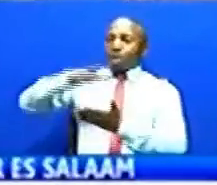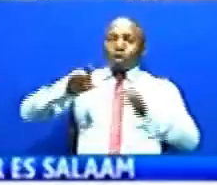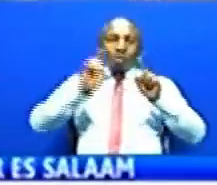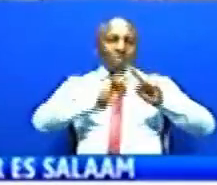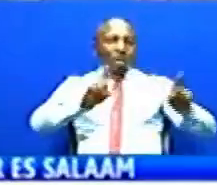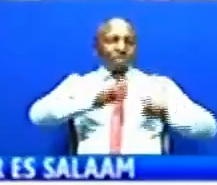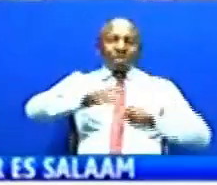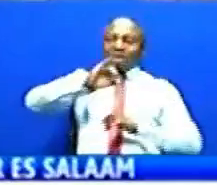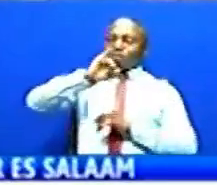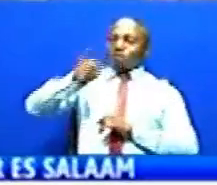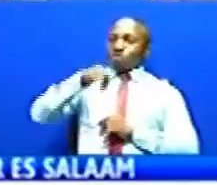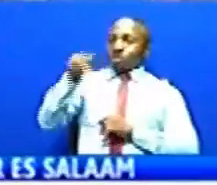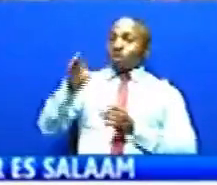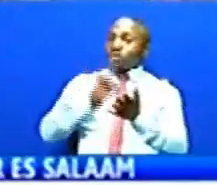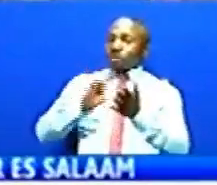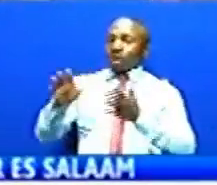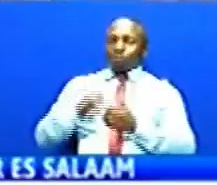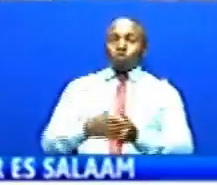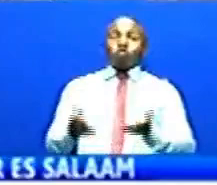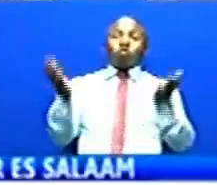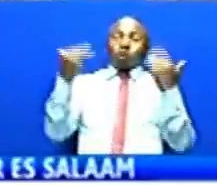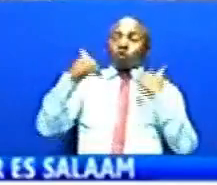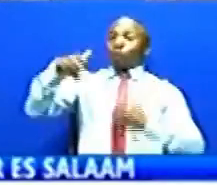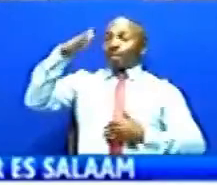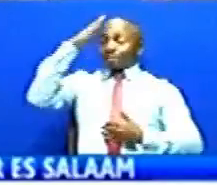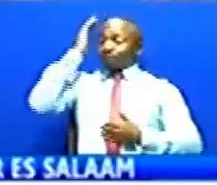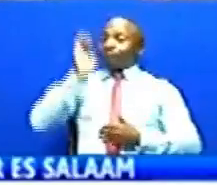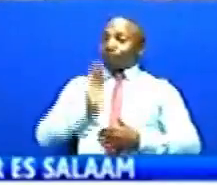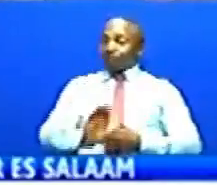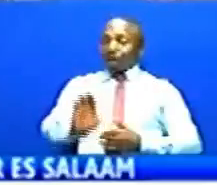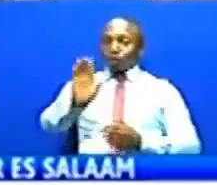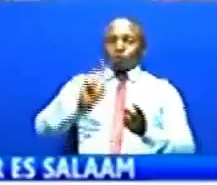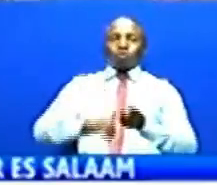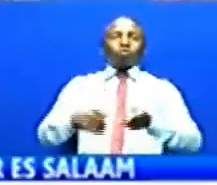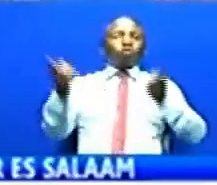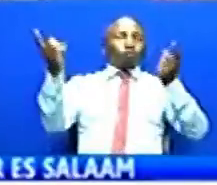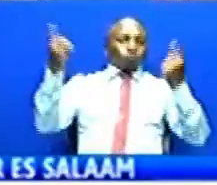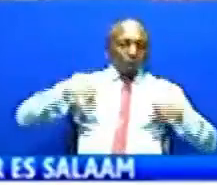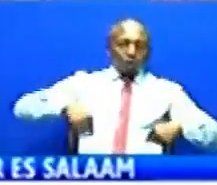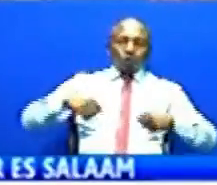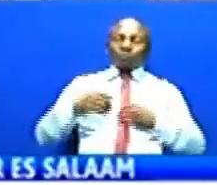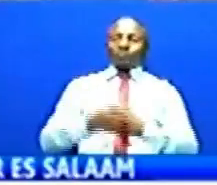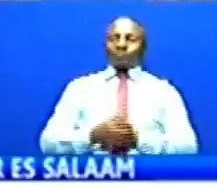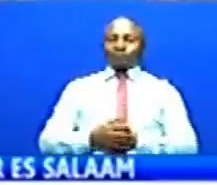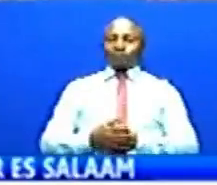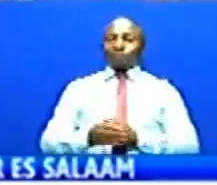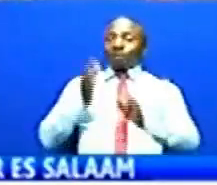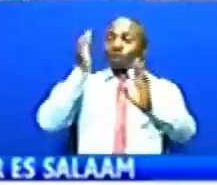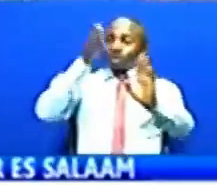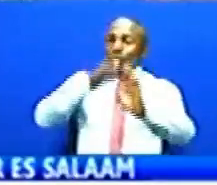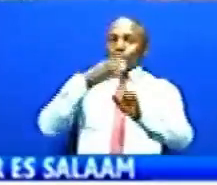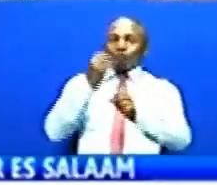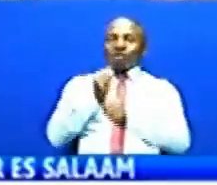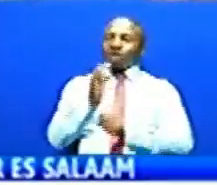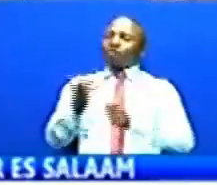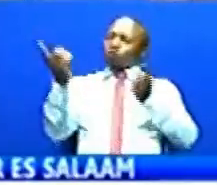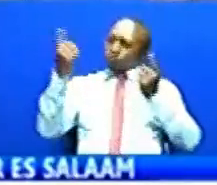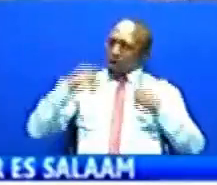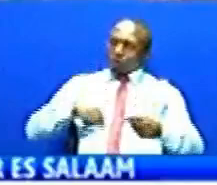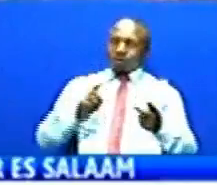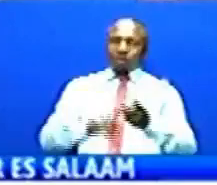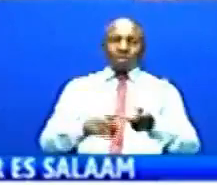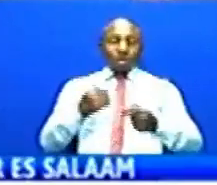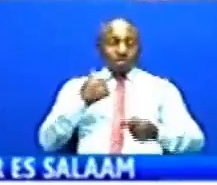mbalimbali katika jiji letu la Dar es Salaam. Uwezo wa serikali yenu tunao, nia ya kufanya hivyo